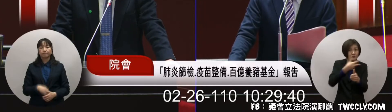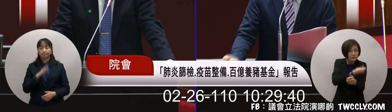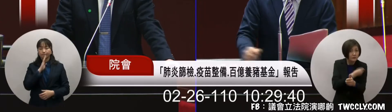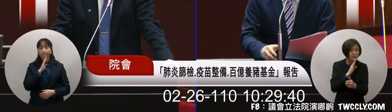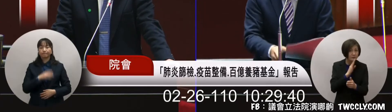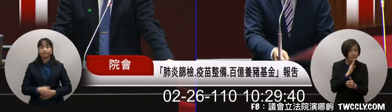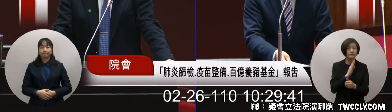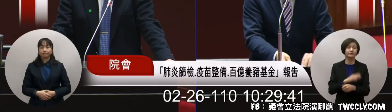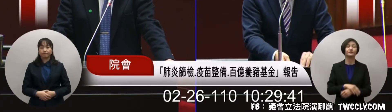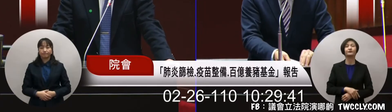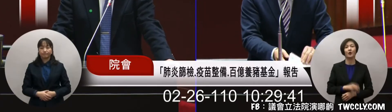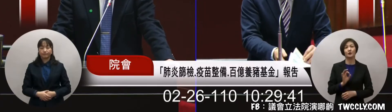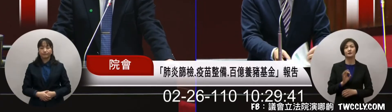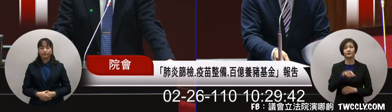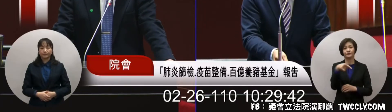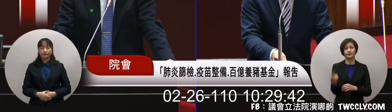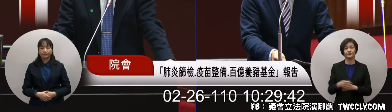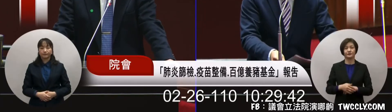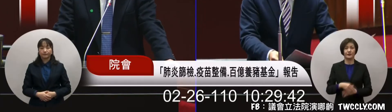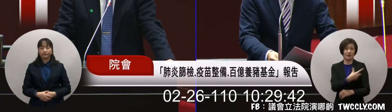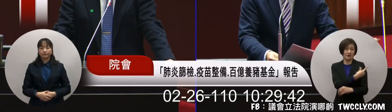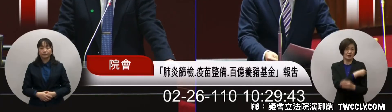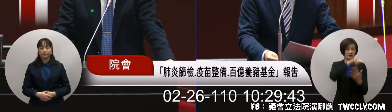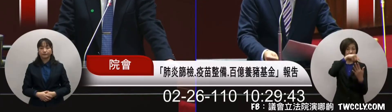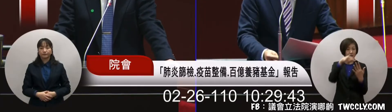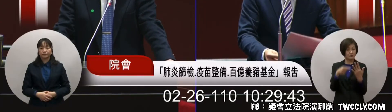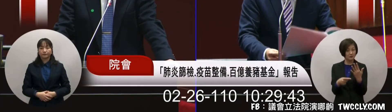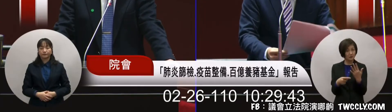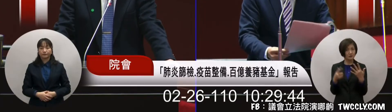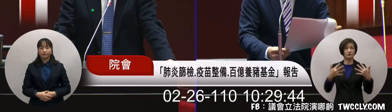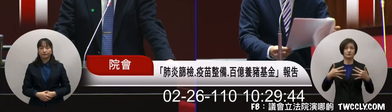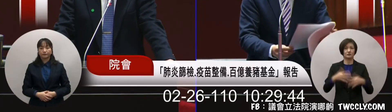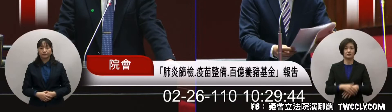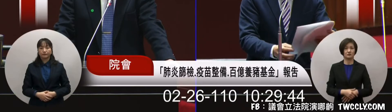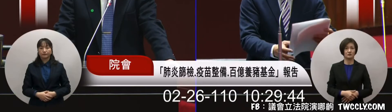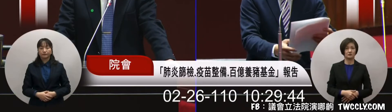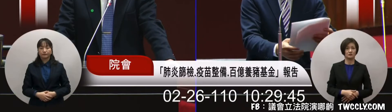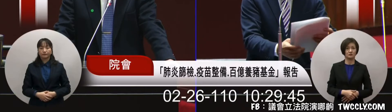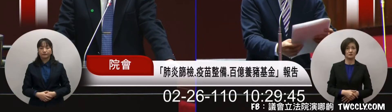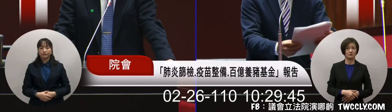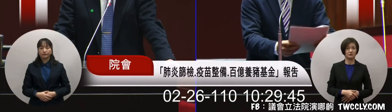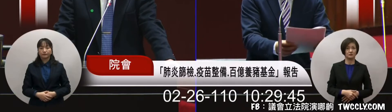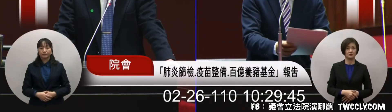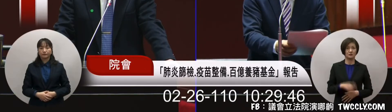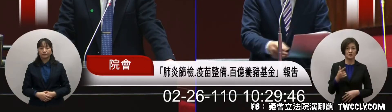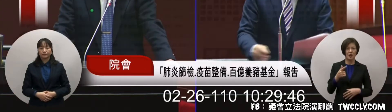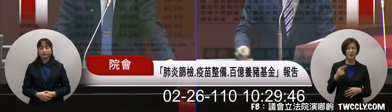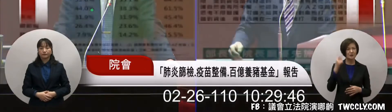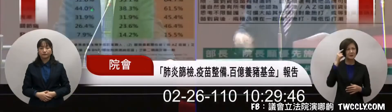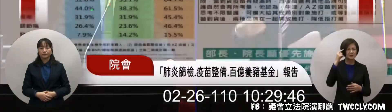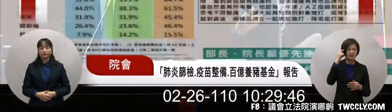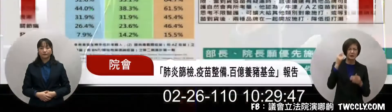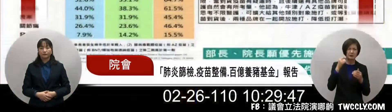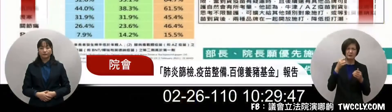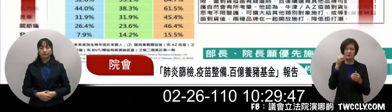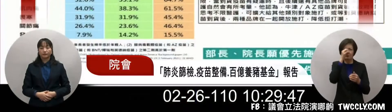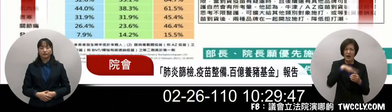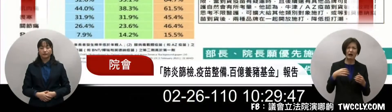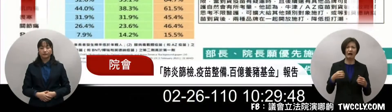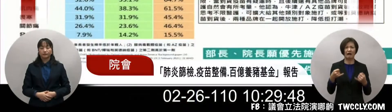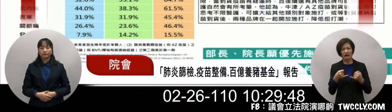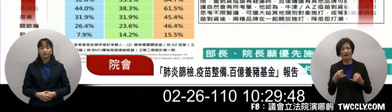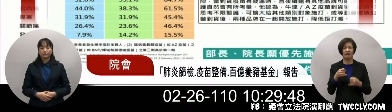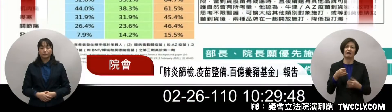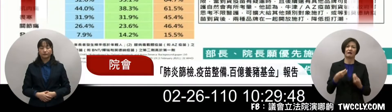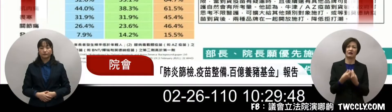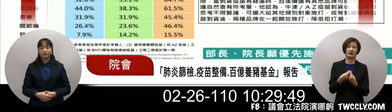的。 好，那在讲到施打的这个顺序里面哈，当然这个有很多的这个不良反应，可是刚才很多的委员把不